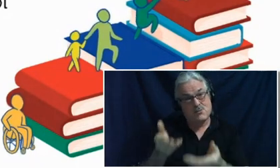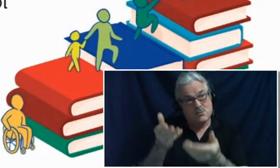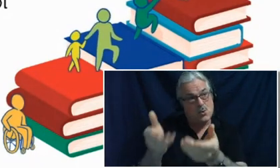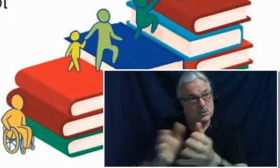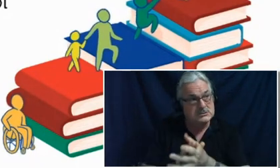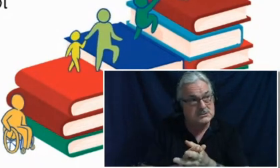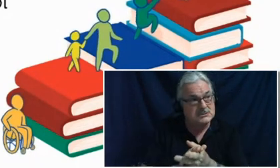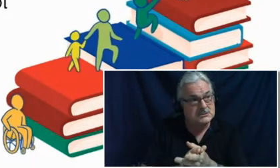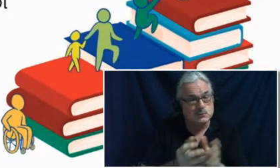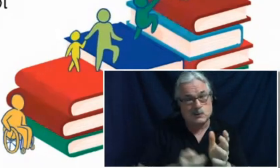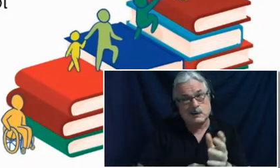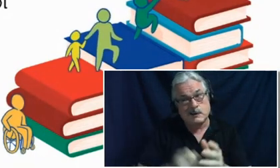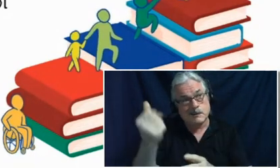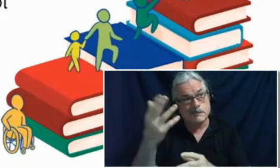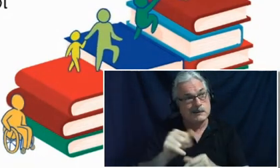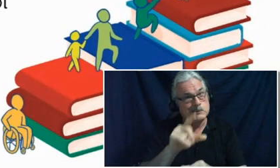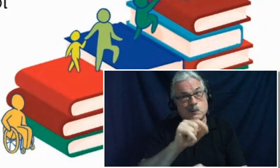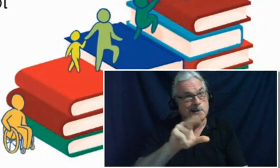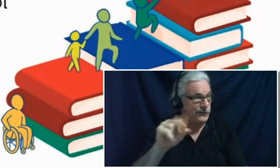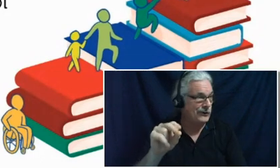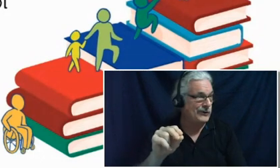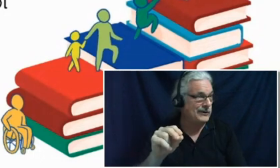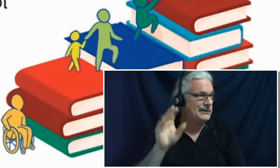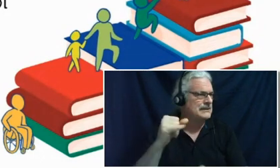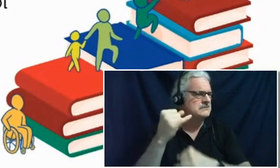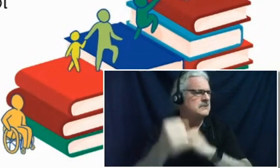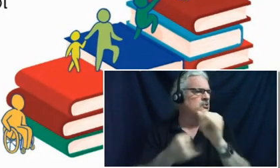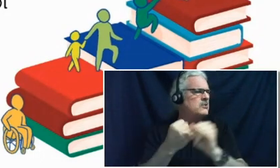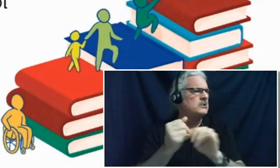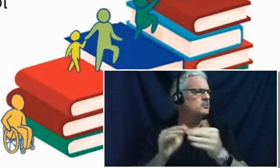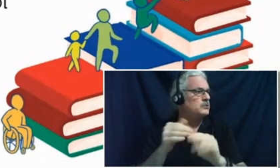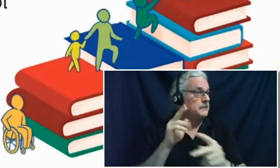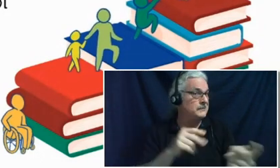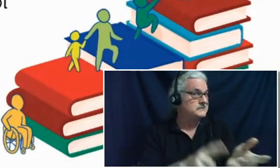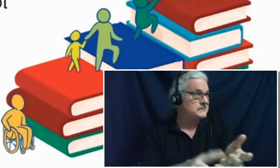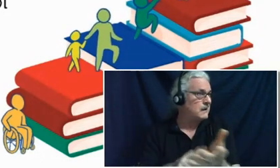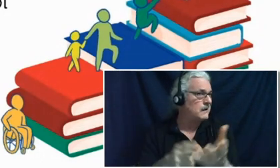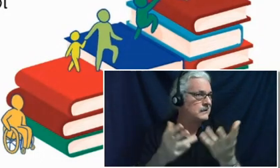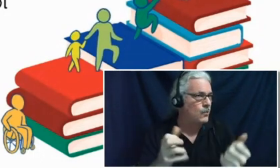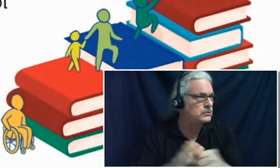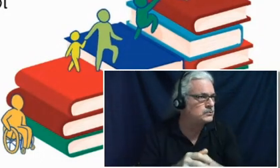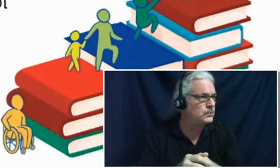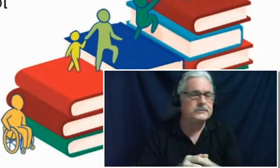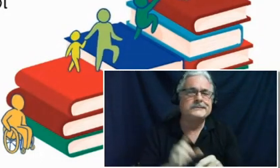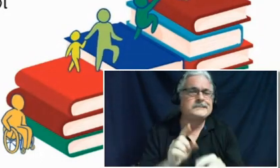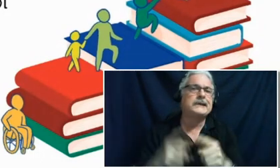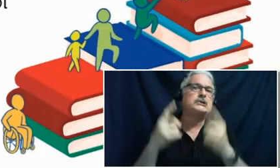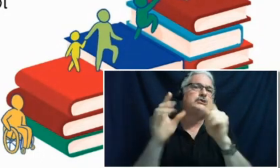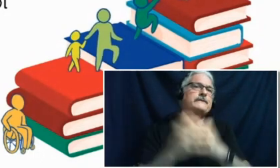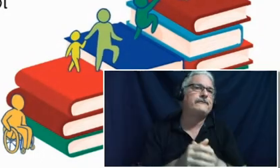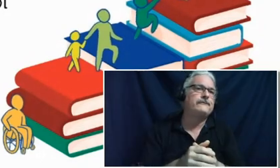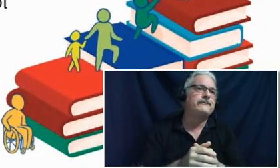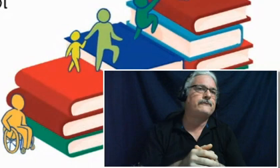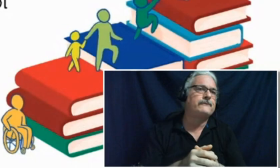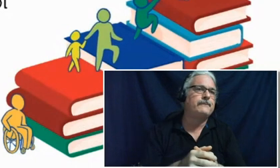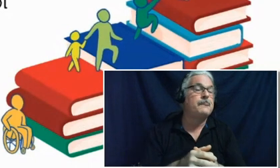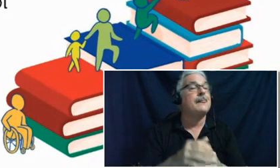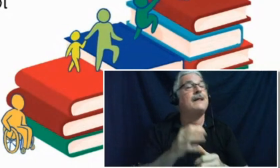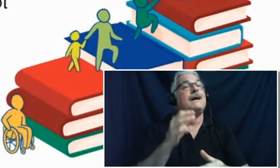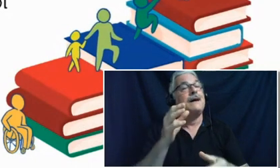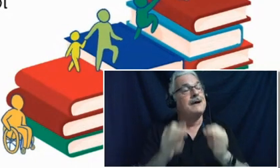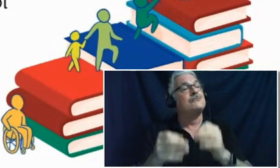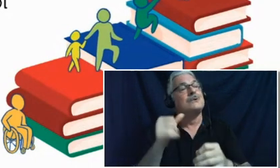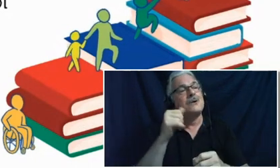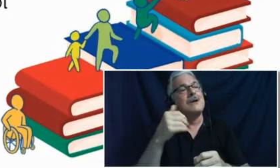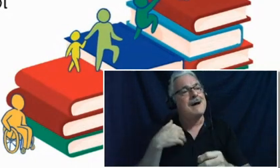que la Banque mondiale a proposé, voire l'éliminer d'ici à 2030, ce qui est l'objectif adopté par la communauté internationale. Ces objectifs ne seront pas atteints avec